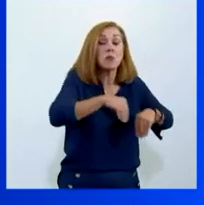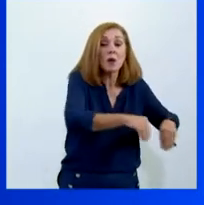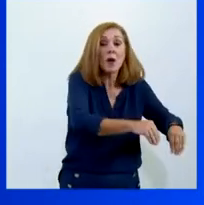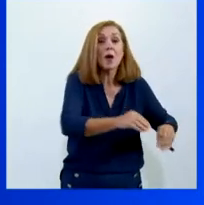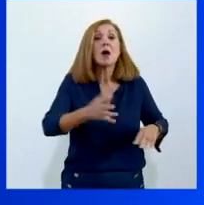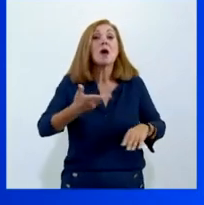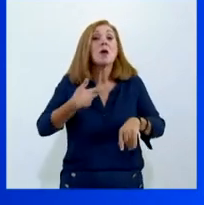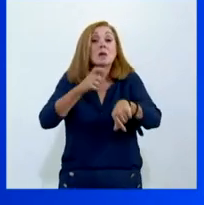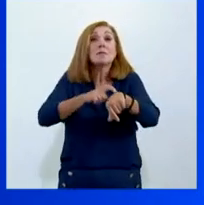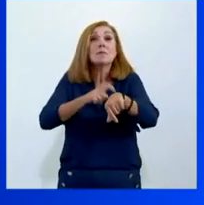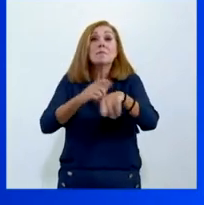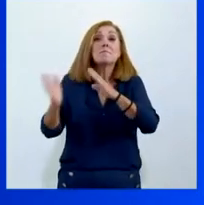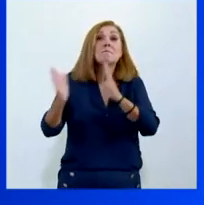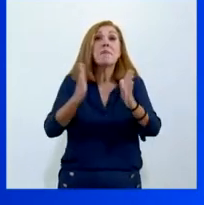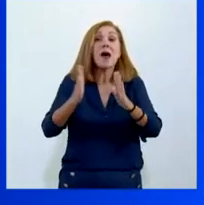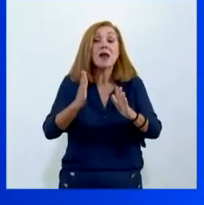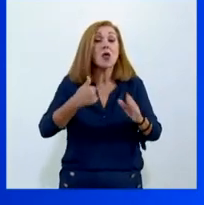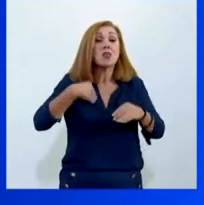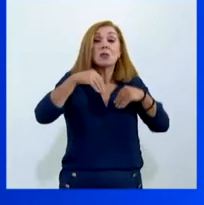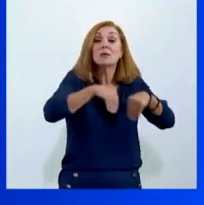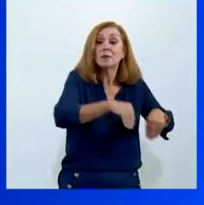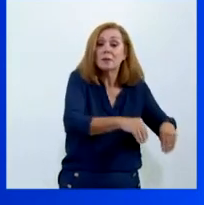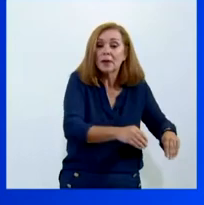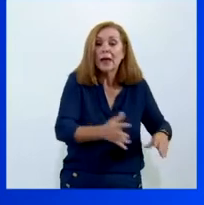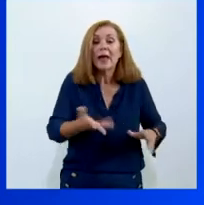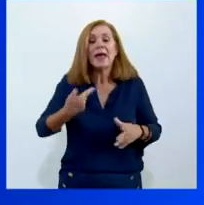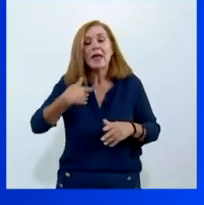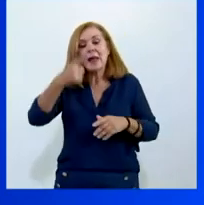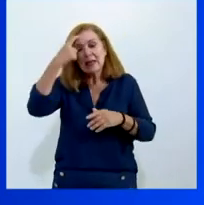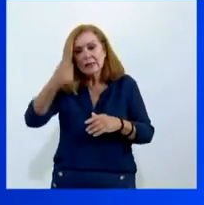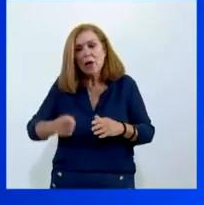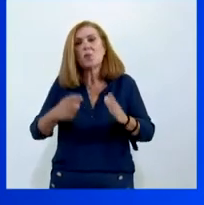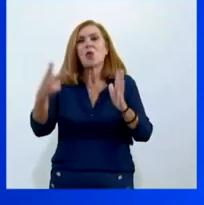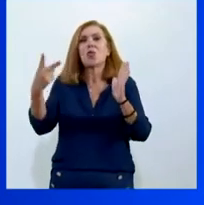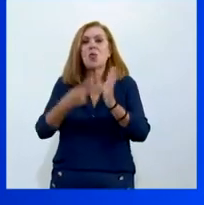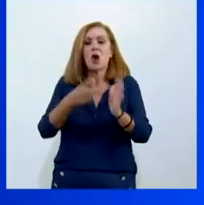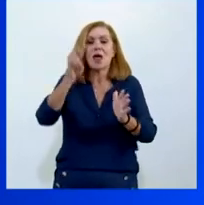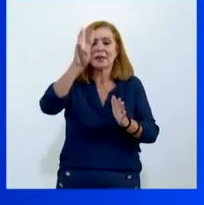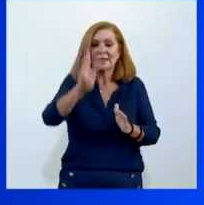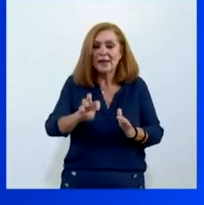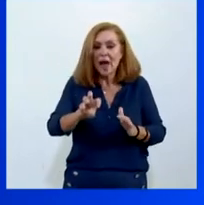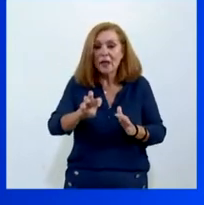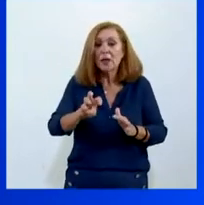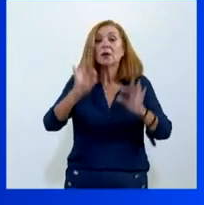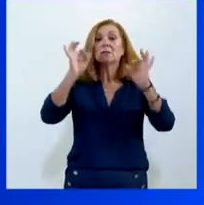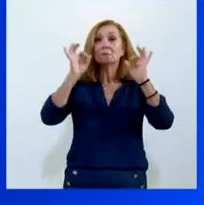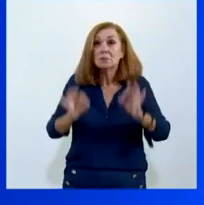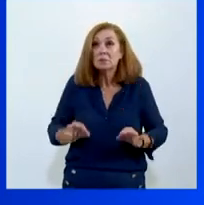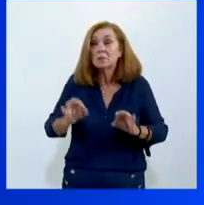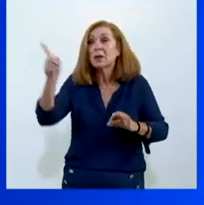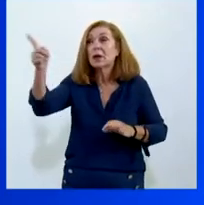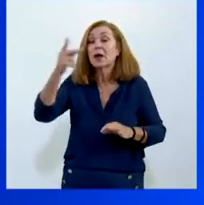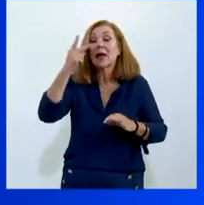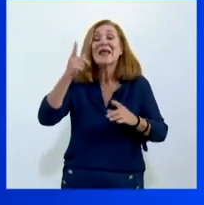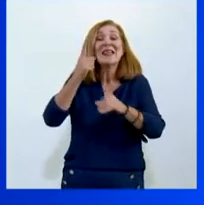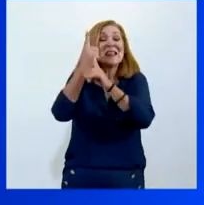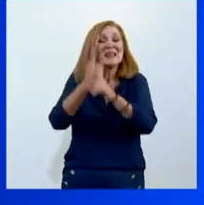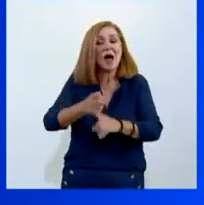το φυτεύουμε, έτσι ώστε να γνωρίζουμε το 2030, εάν επαληθευθούν οι προβλέψεις των